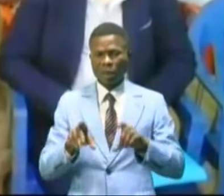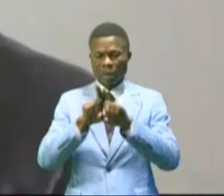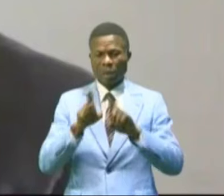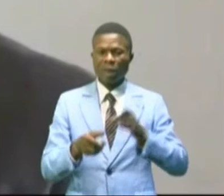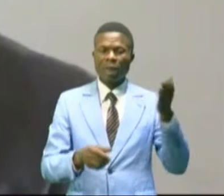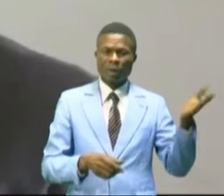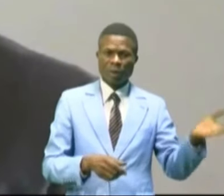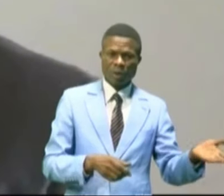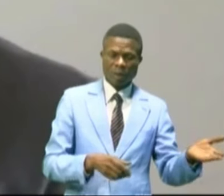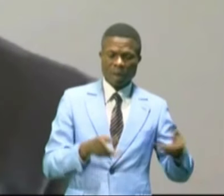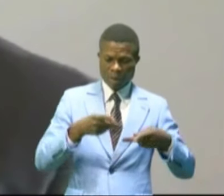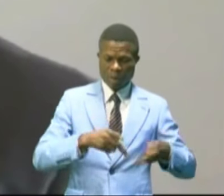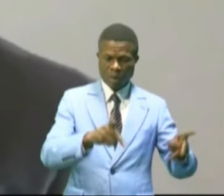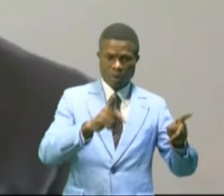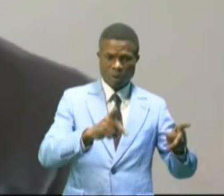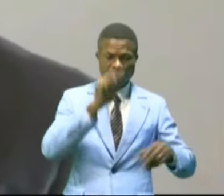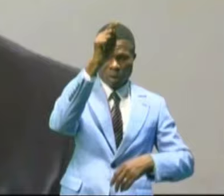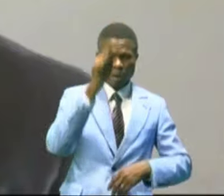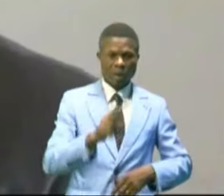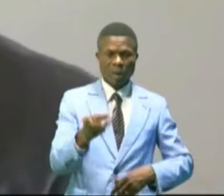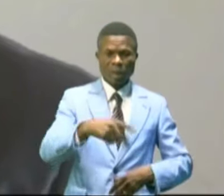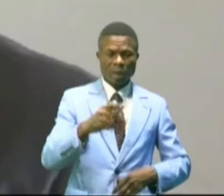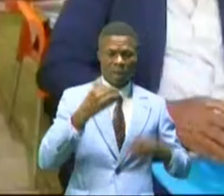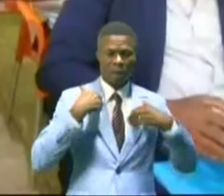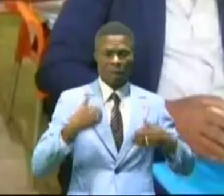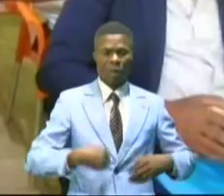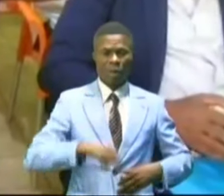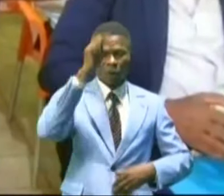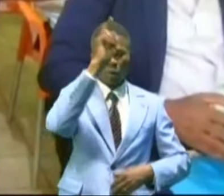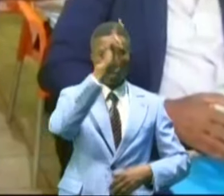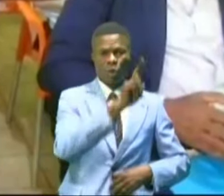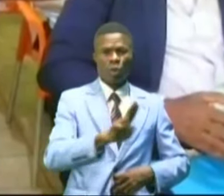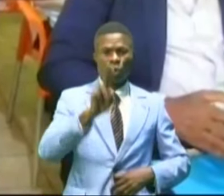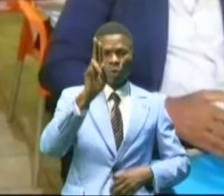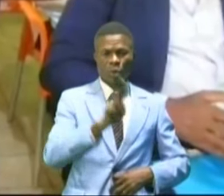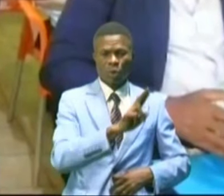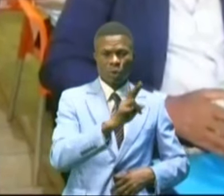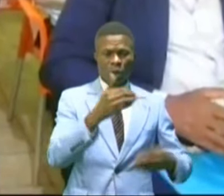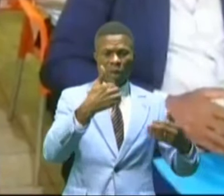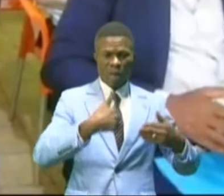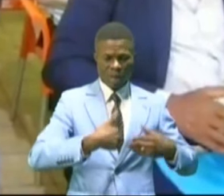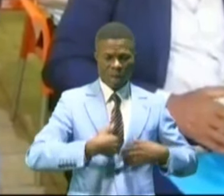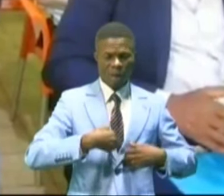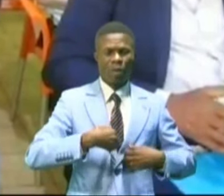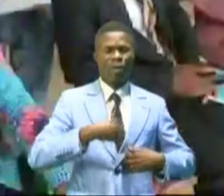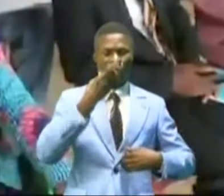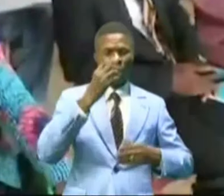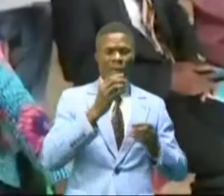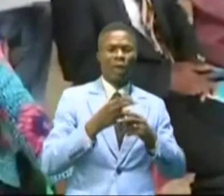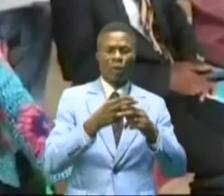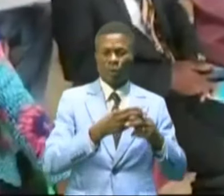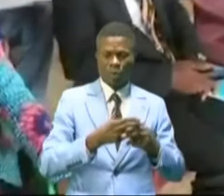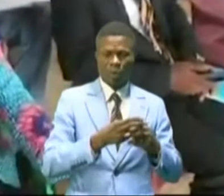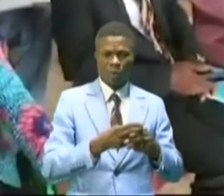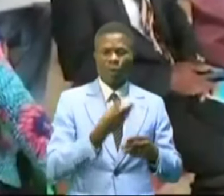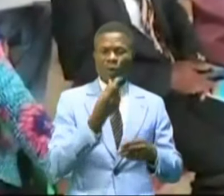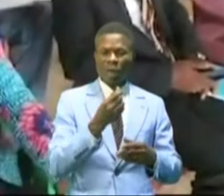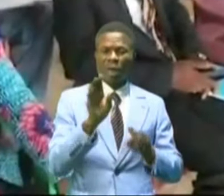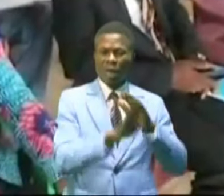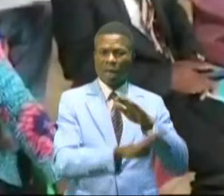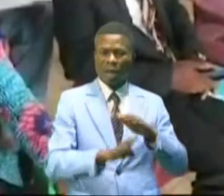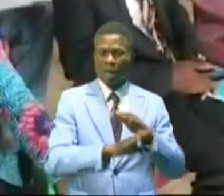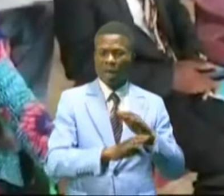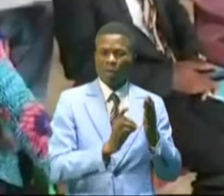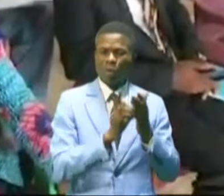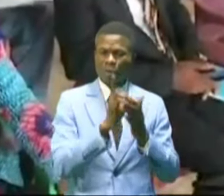part, permettre à la division provinciale de la santé du Nord Oubangui d'avoir un financement sécuritaire pour faire face aux